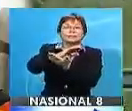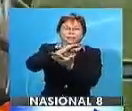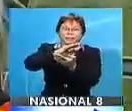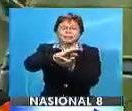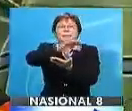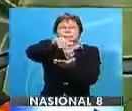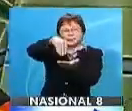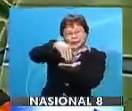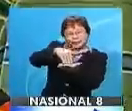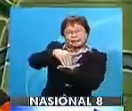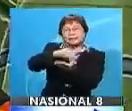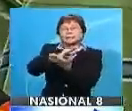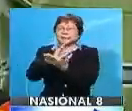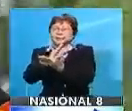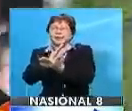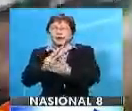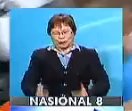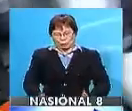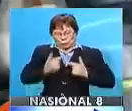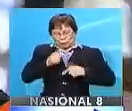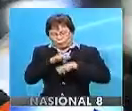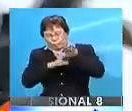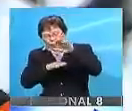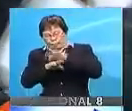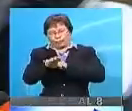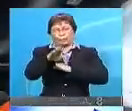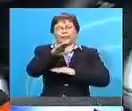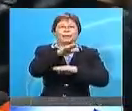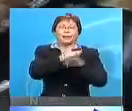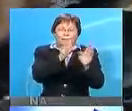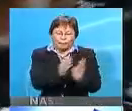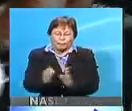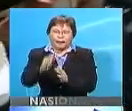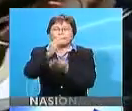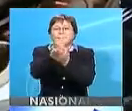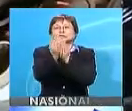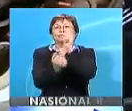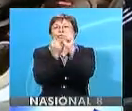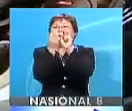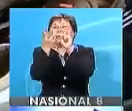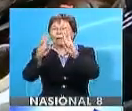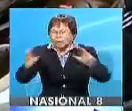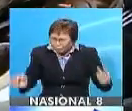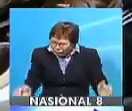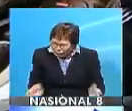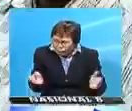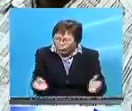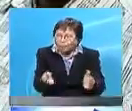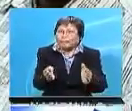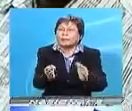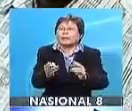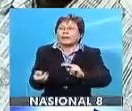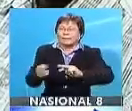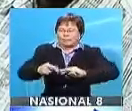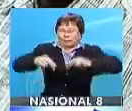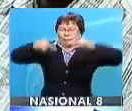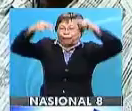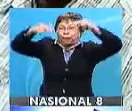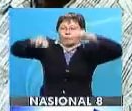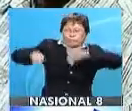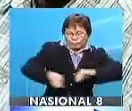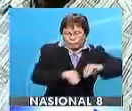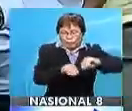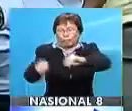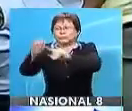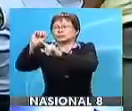kehidupan lebih selesa strategi yang digariskan dalam bajet 2016 juga akan menggalakkan peningkatan mobiliti sosial dan pada